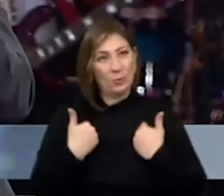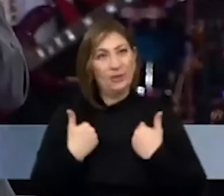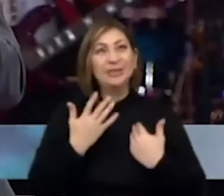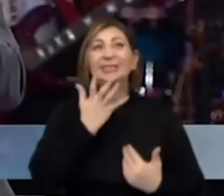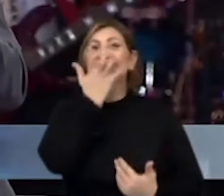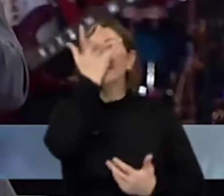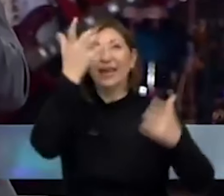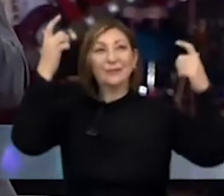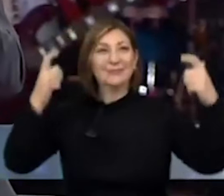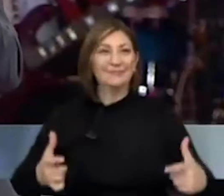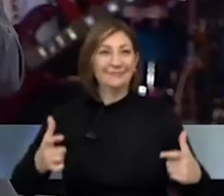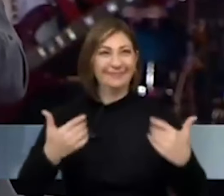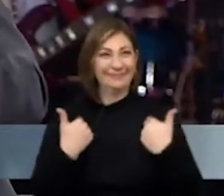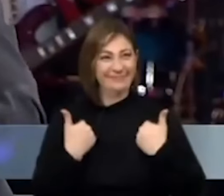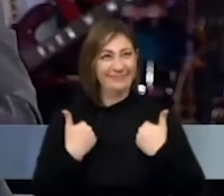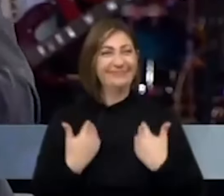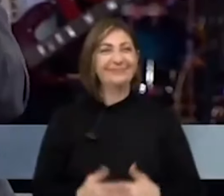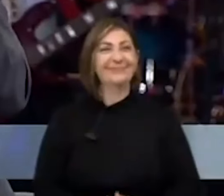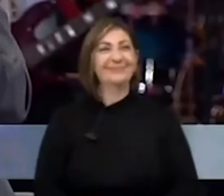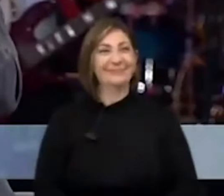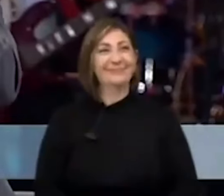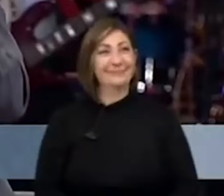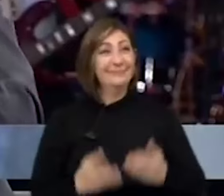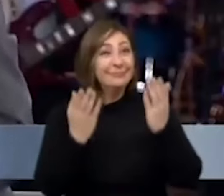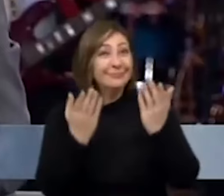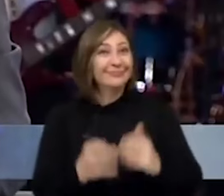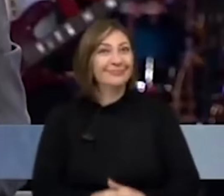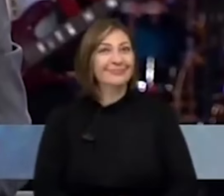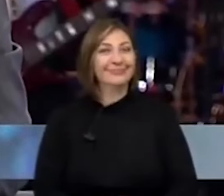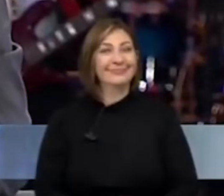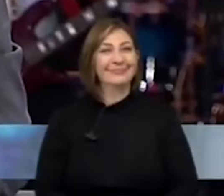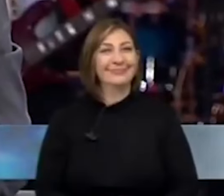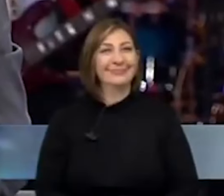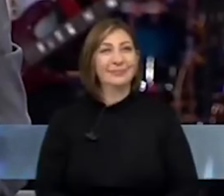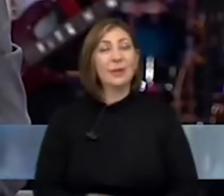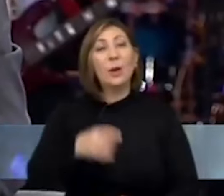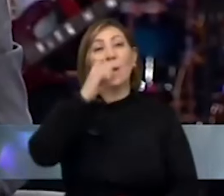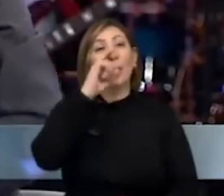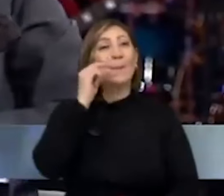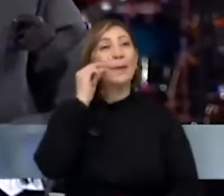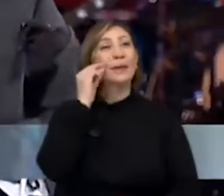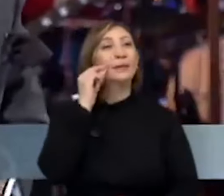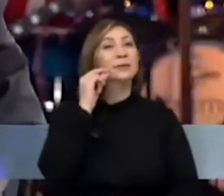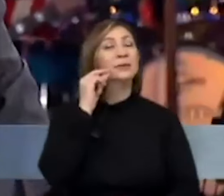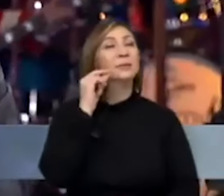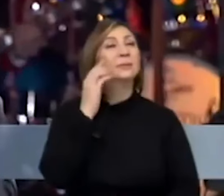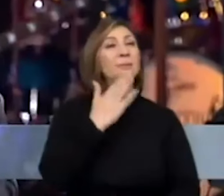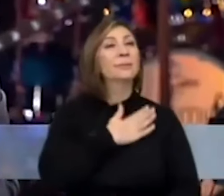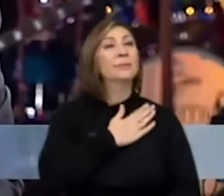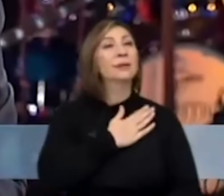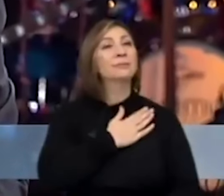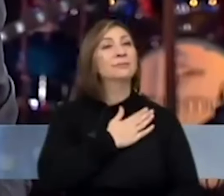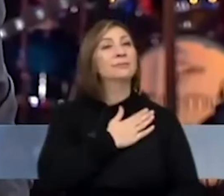Sizlerin hakim olduğu ilden. Evet. Buyurun. Okan Bey, benim sorum